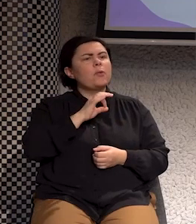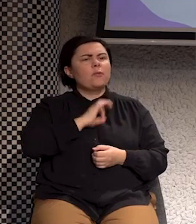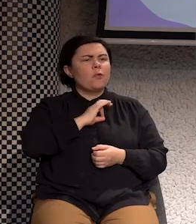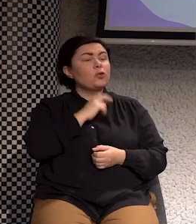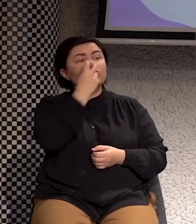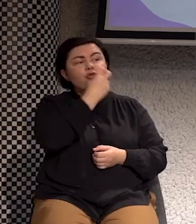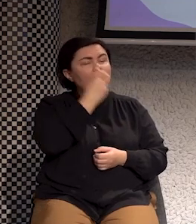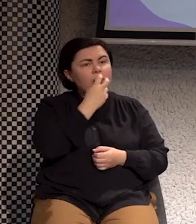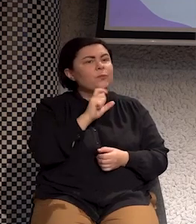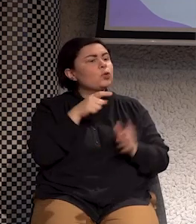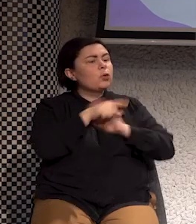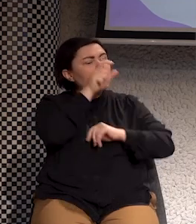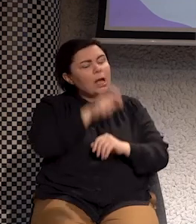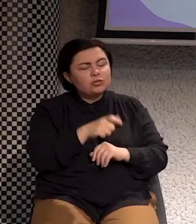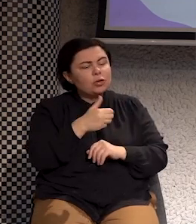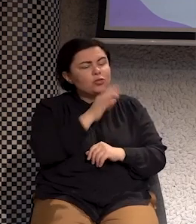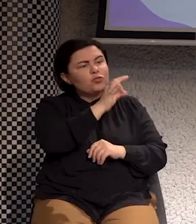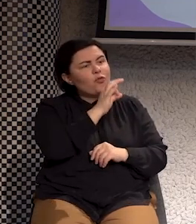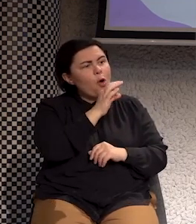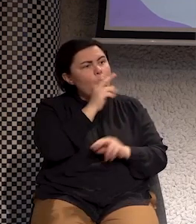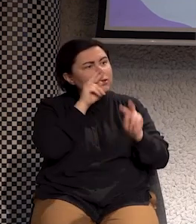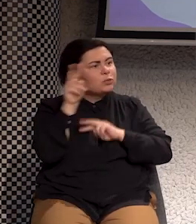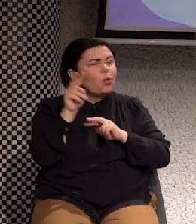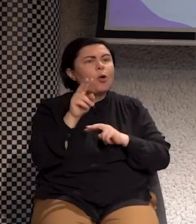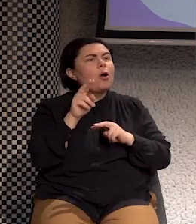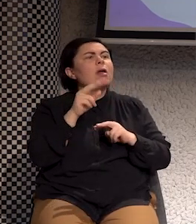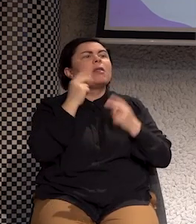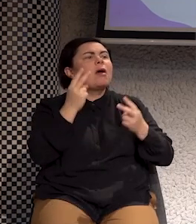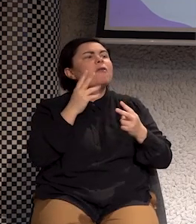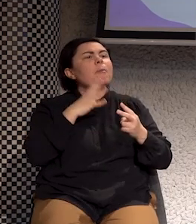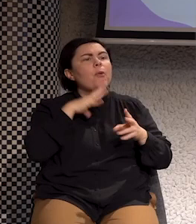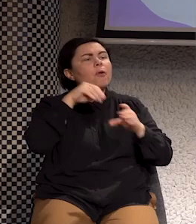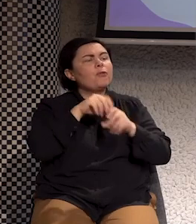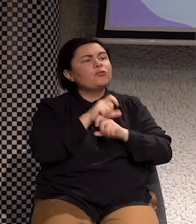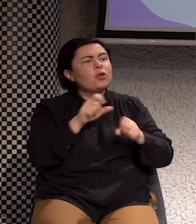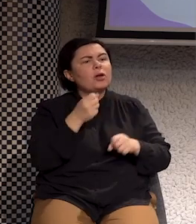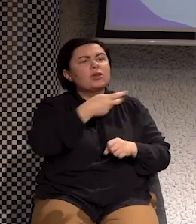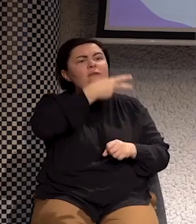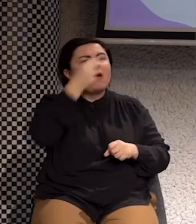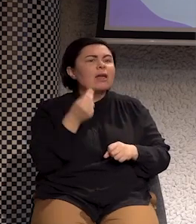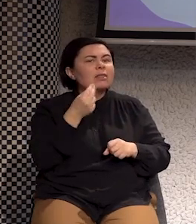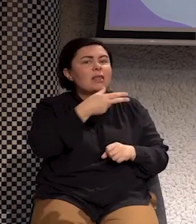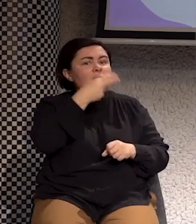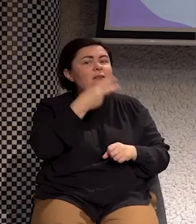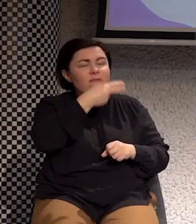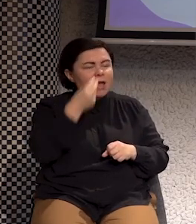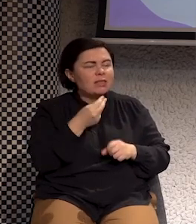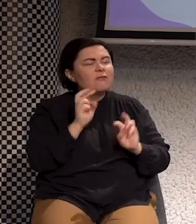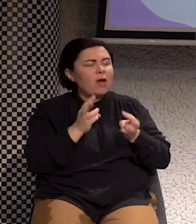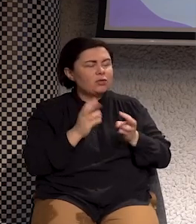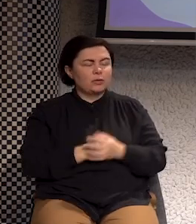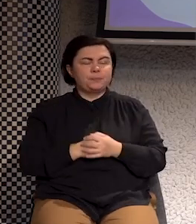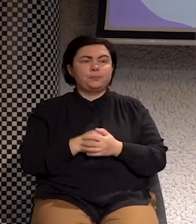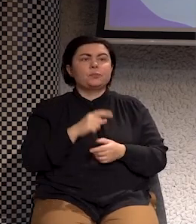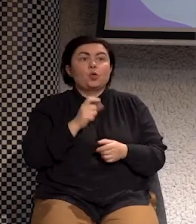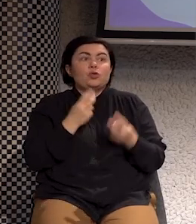też ciekawości. Co dla ciebie z twojej perspektywy najważniejszego zadziewa się w trakcie tych dwóch dni warsztatów? Co jest